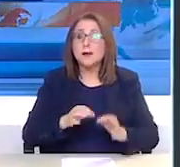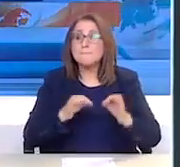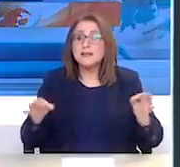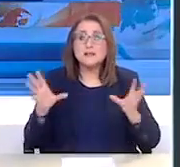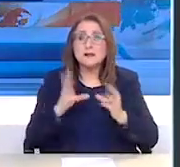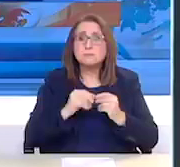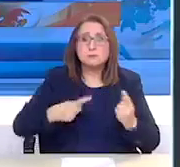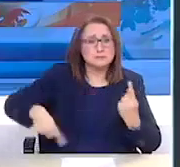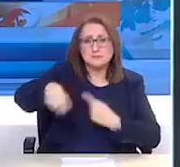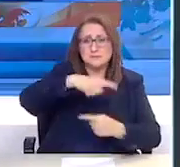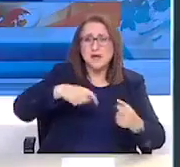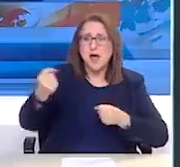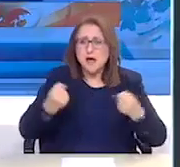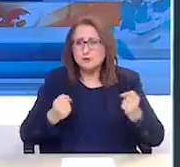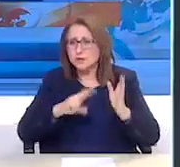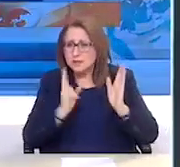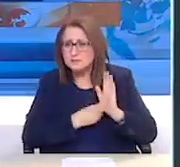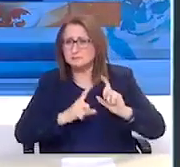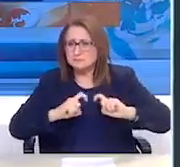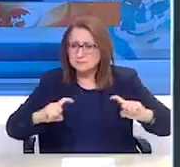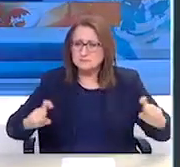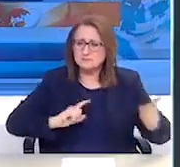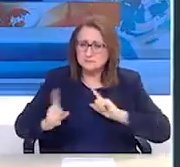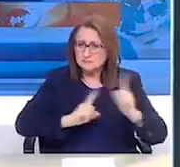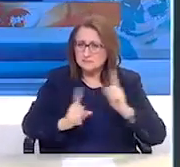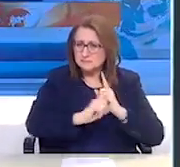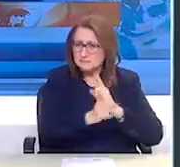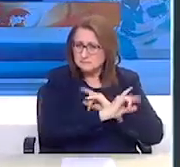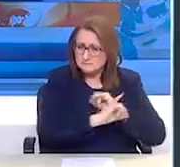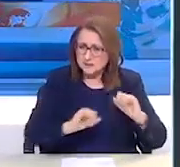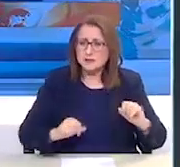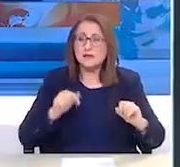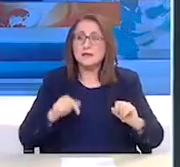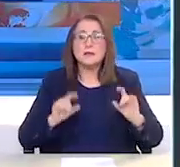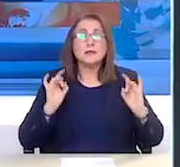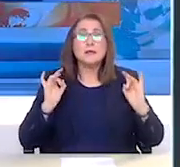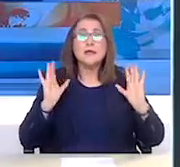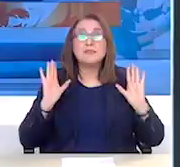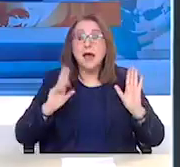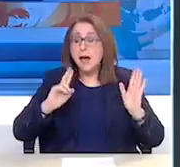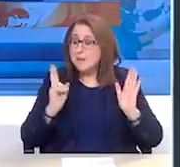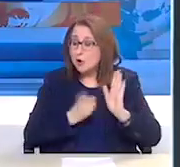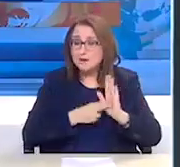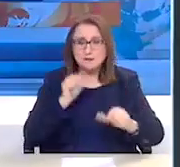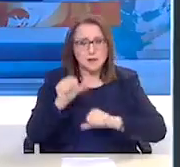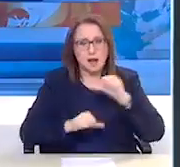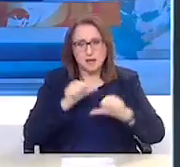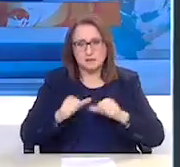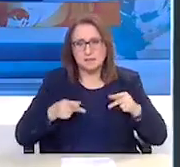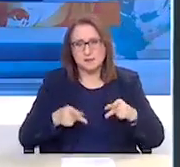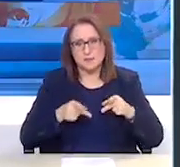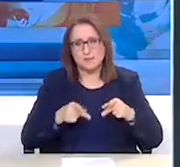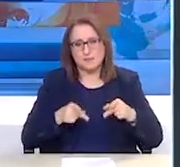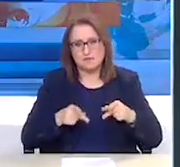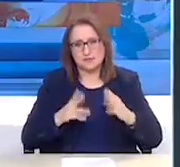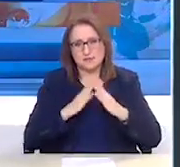την αποτροπή της διάδοσης του κορονοϊού, δεν διεκπεραιώνονται δηλώσεις αλλαγής διεύθυνσης κατοικίας από φυσικά πρόσωπα με